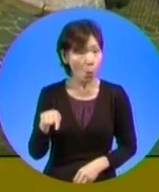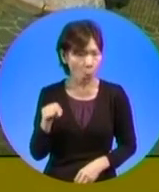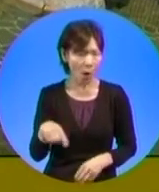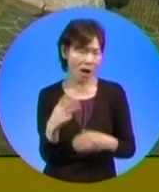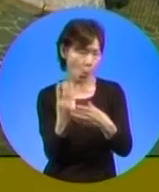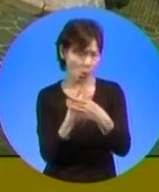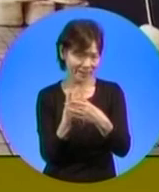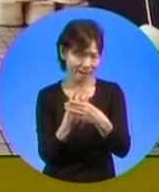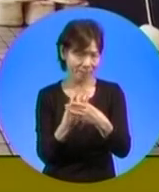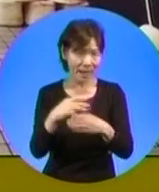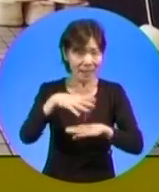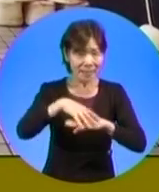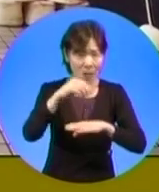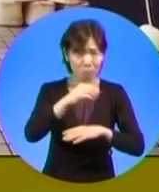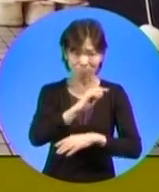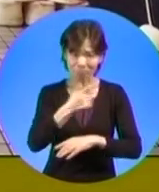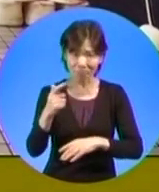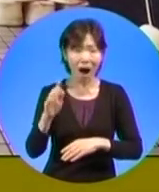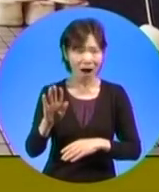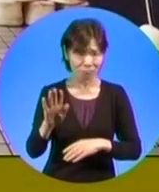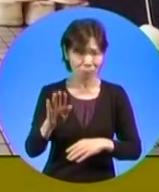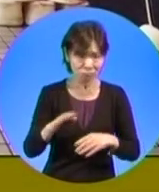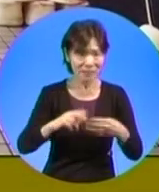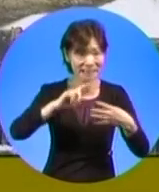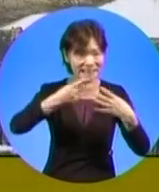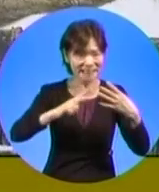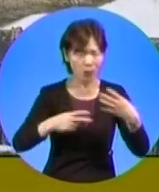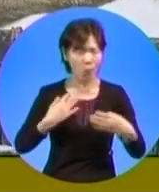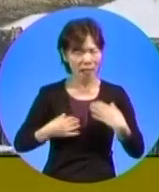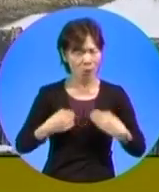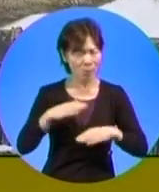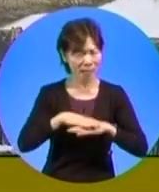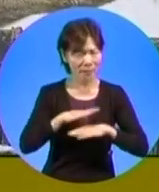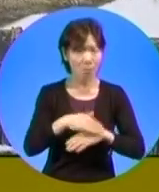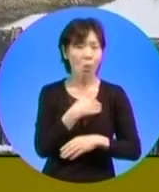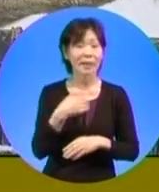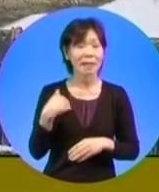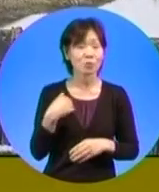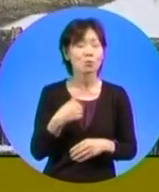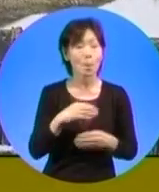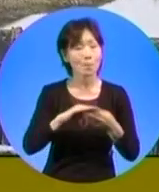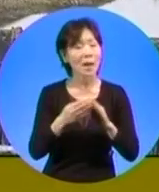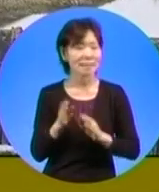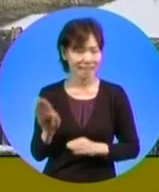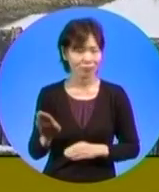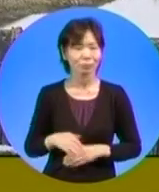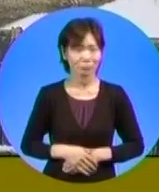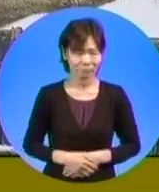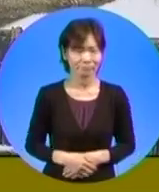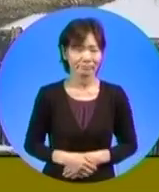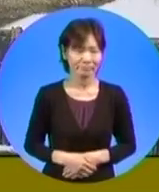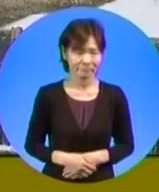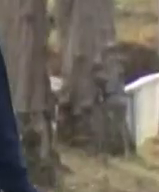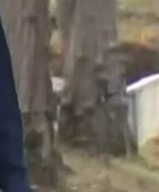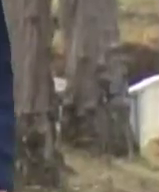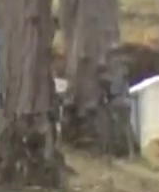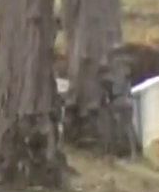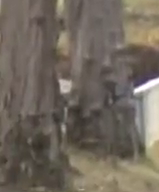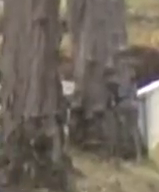ャンプ場などがあり、訪れる人に四季折々の楽しみ方を提供してくれる町です。